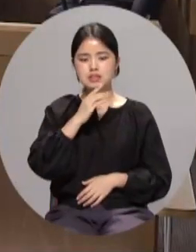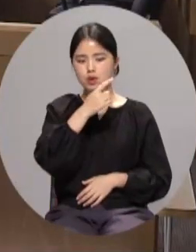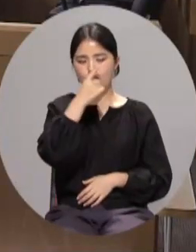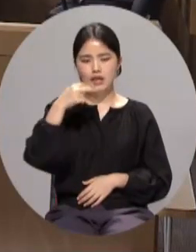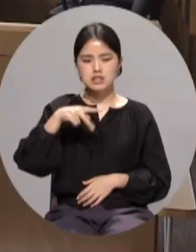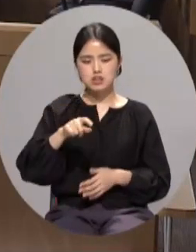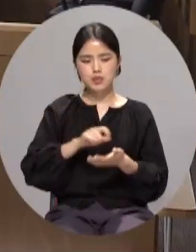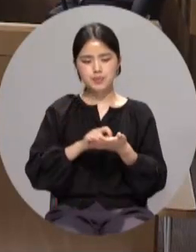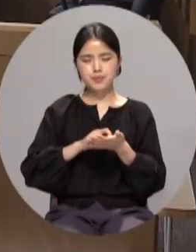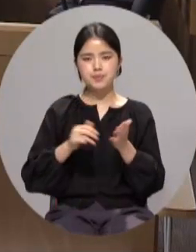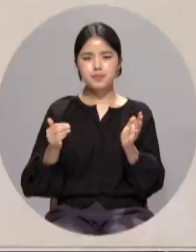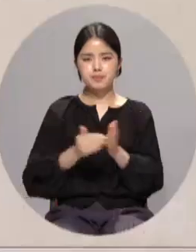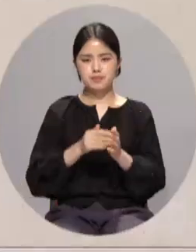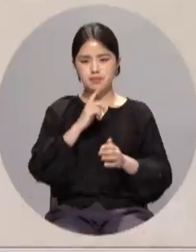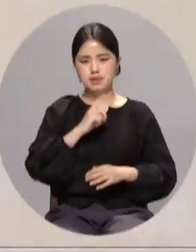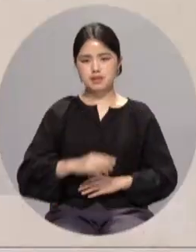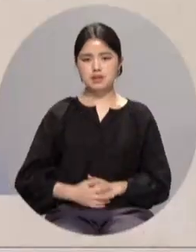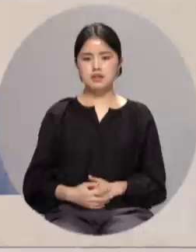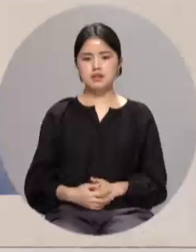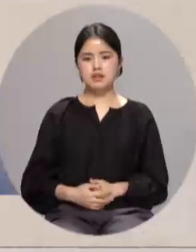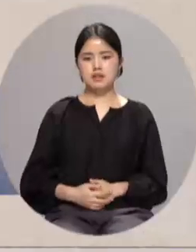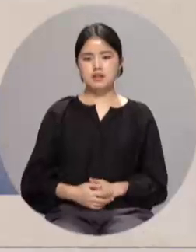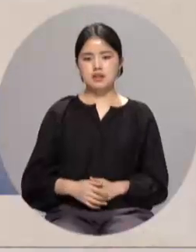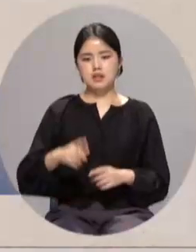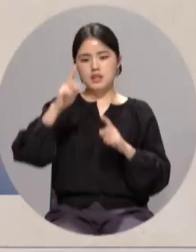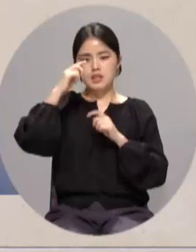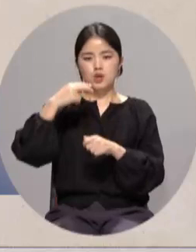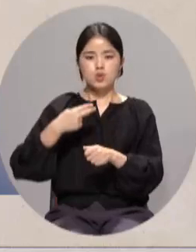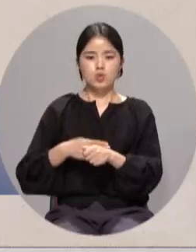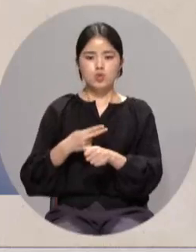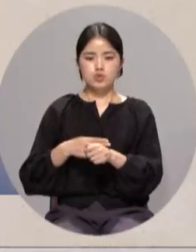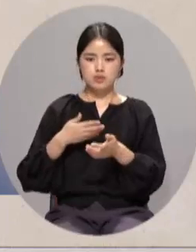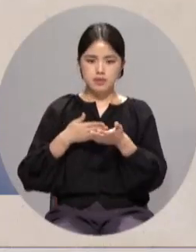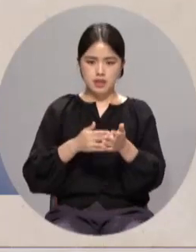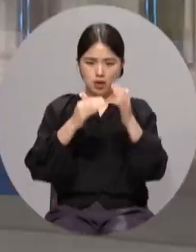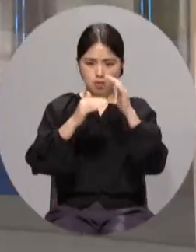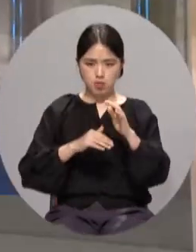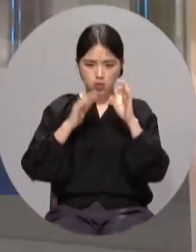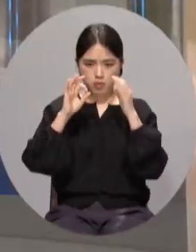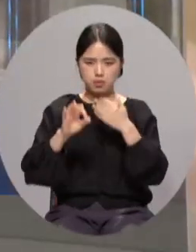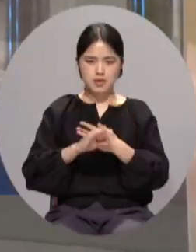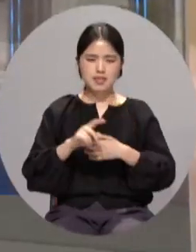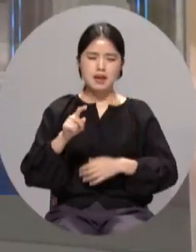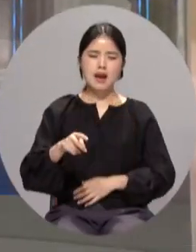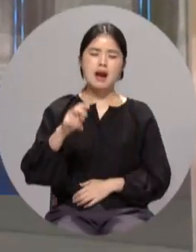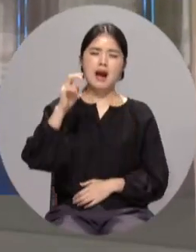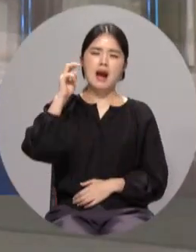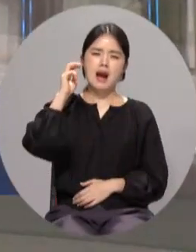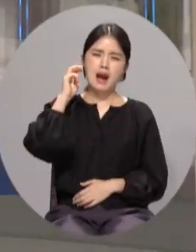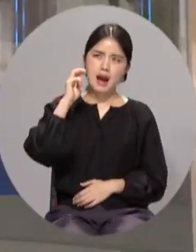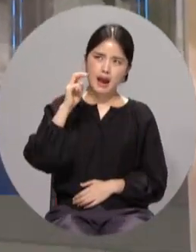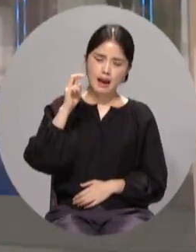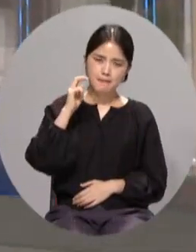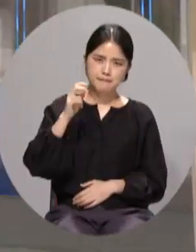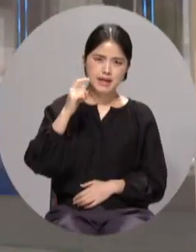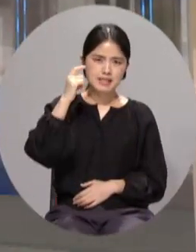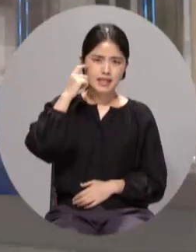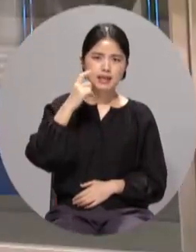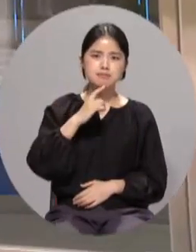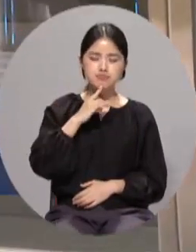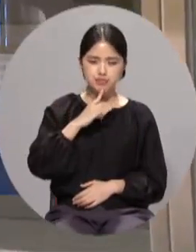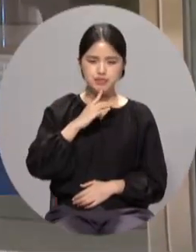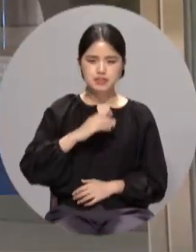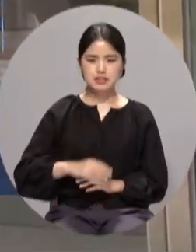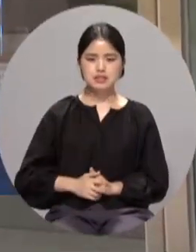물러섰습니다. 이기재 교수님한테 요구한 내용을 보면 그랬을 것이다라는 어떤 심증이 있는